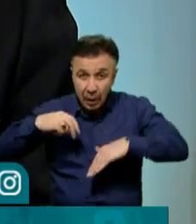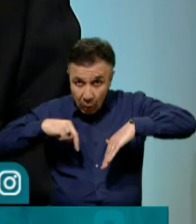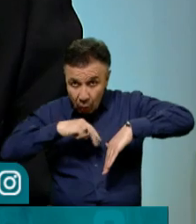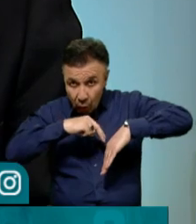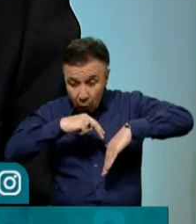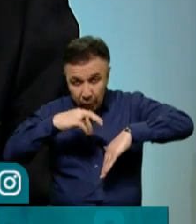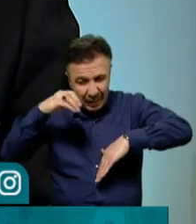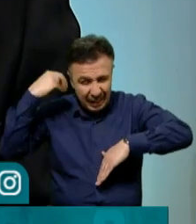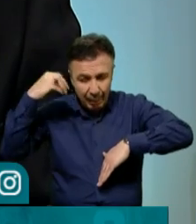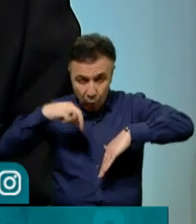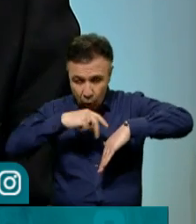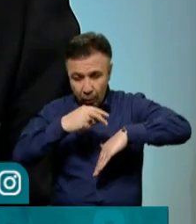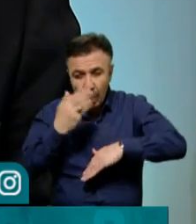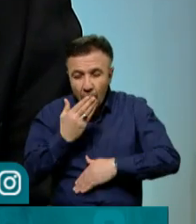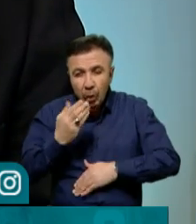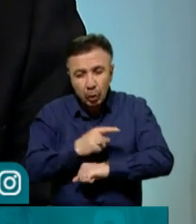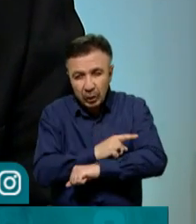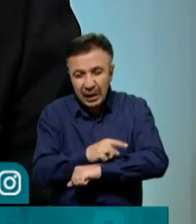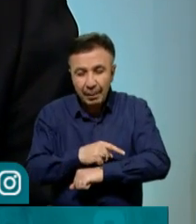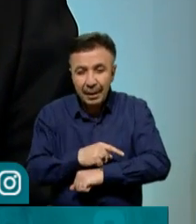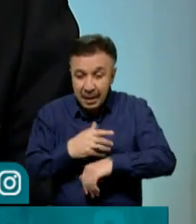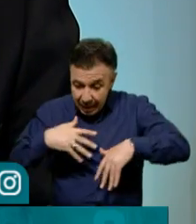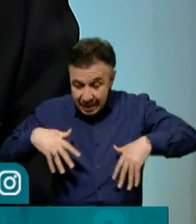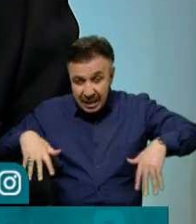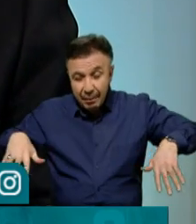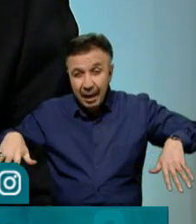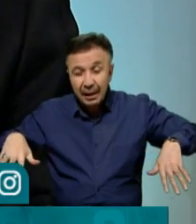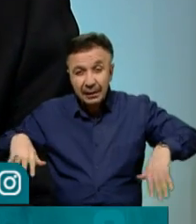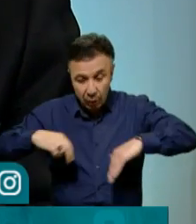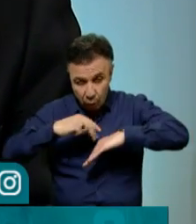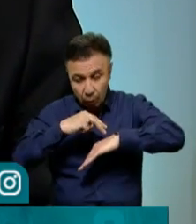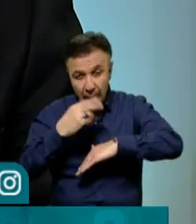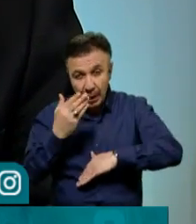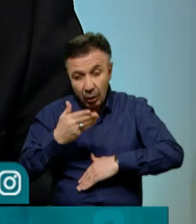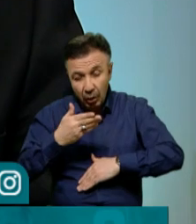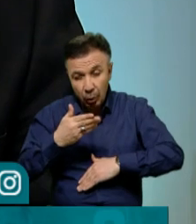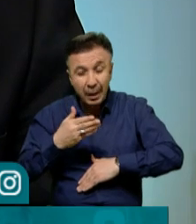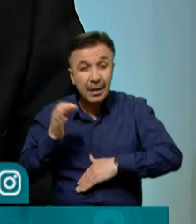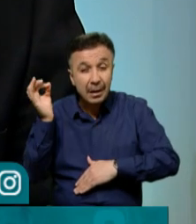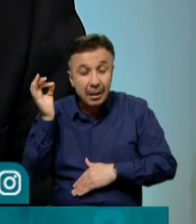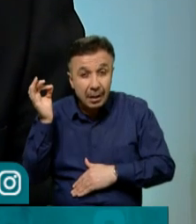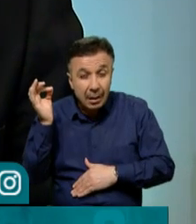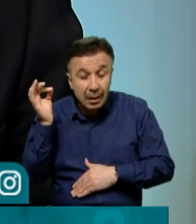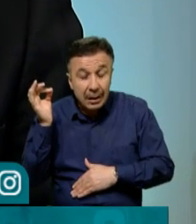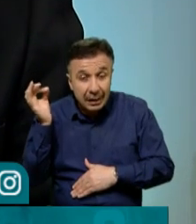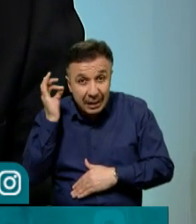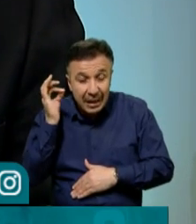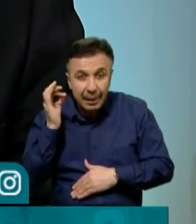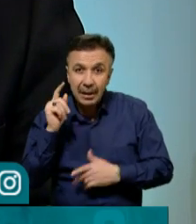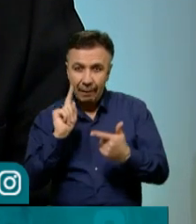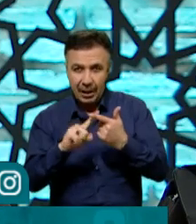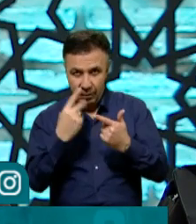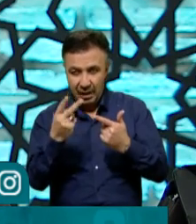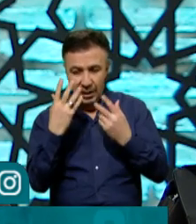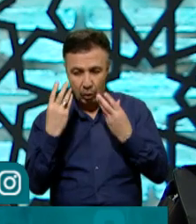okunurken cemaatin hutbeyi dinlemesinin vacip olduğunu, başka bir şeyle meşgul olmamaları gerektiğini,